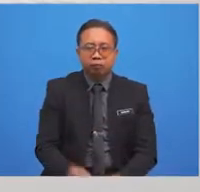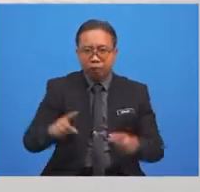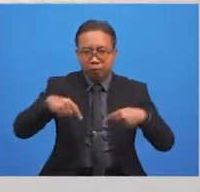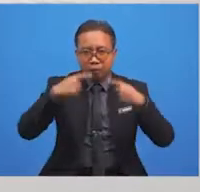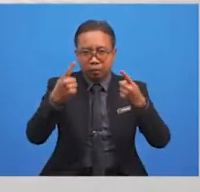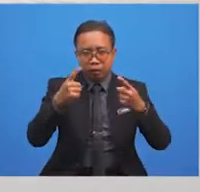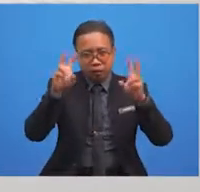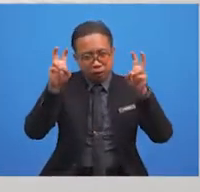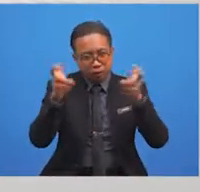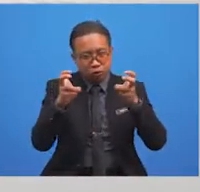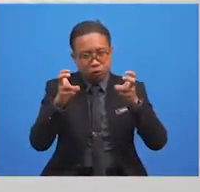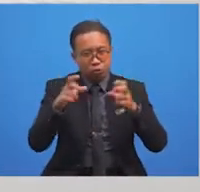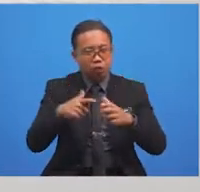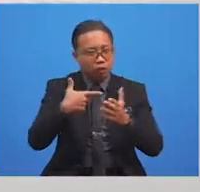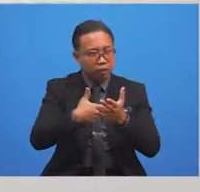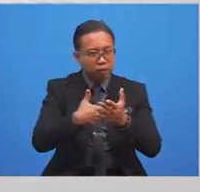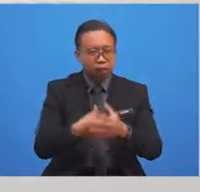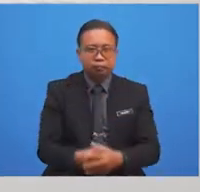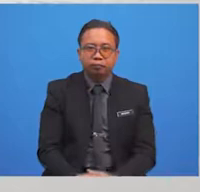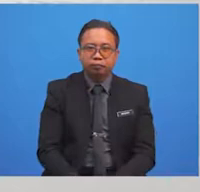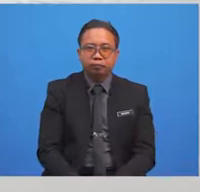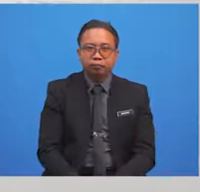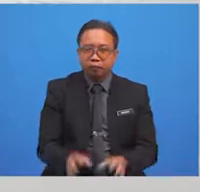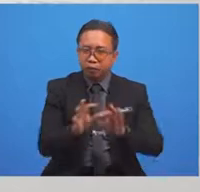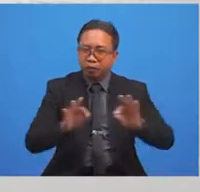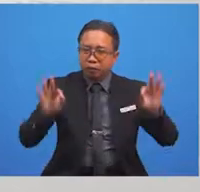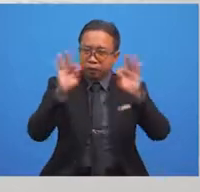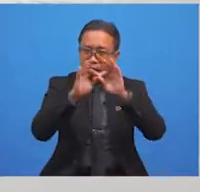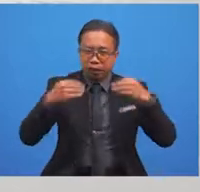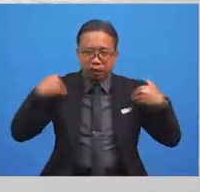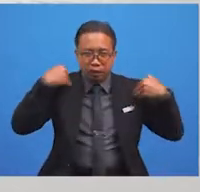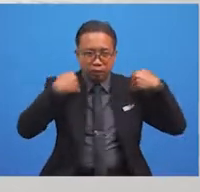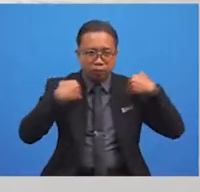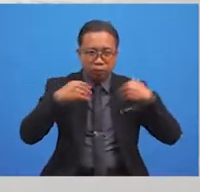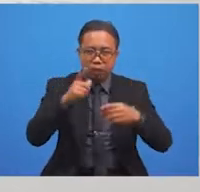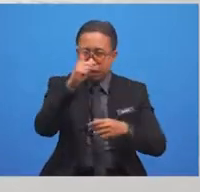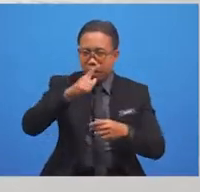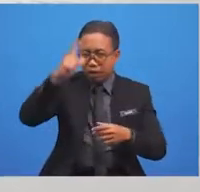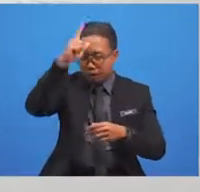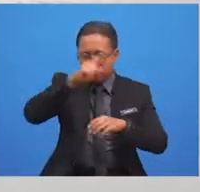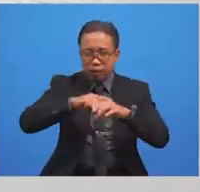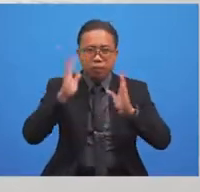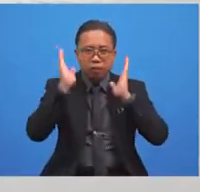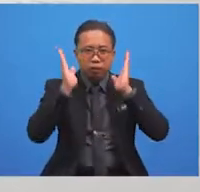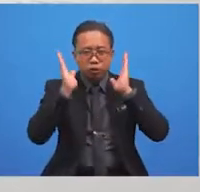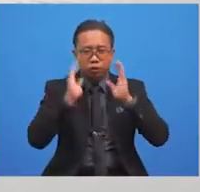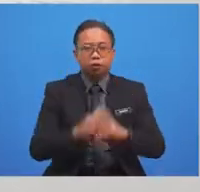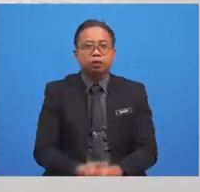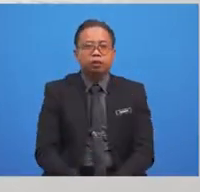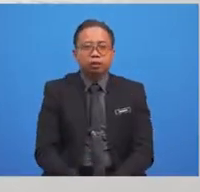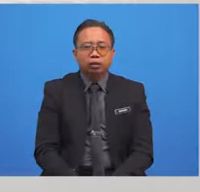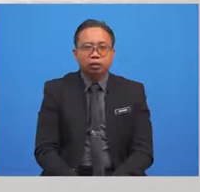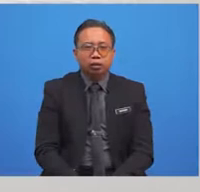ke subtopik yang berikutnya, iaitu kepentingan hidupan liar di Malaysia.